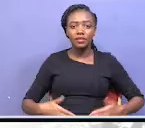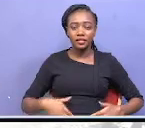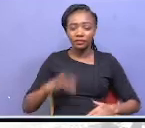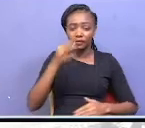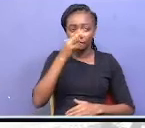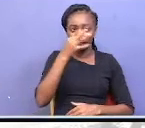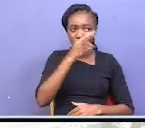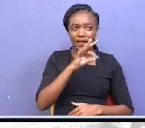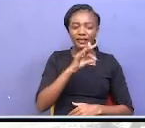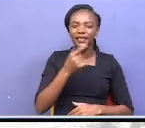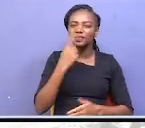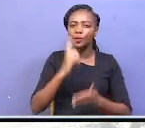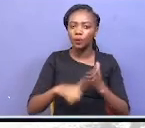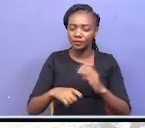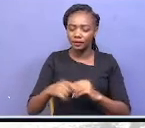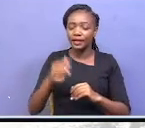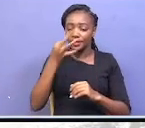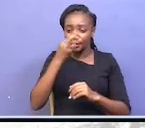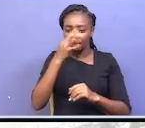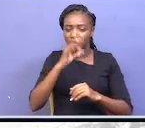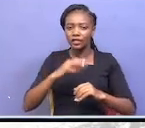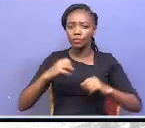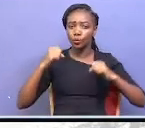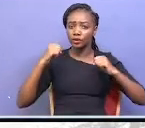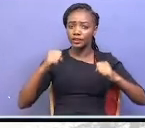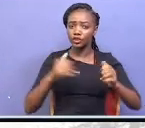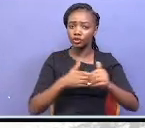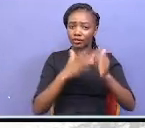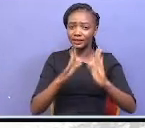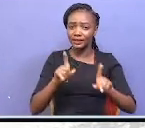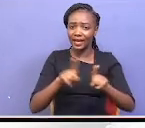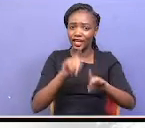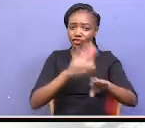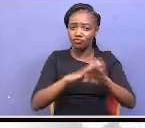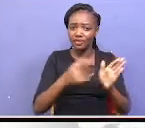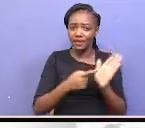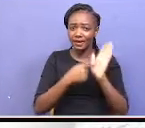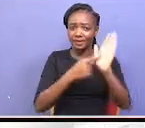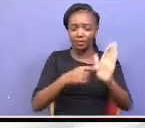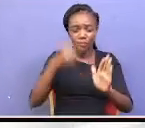Kibaki wakimtaja kuwa shujaa na kielelezo bora kwa wengi.